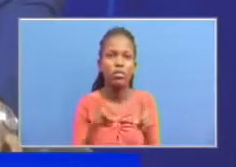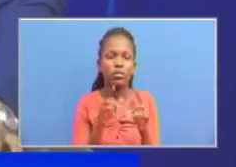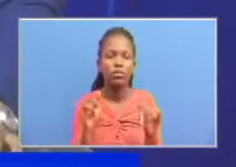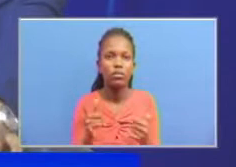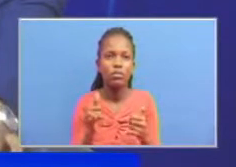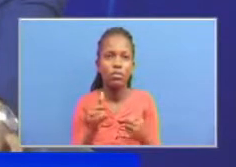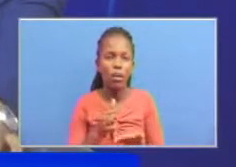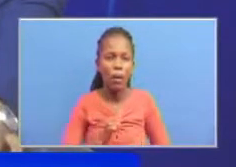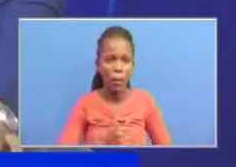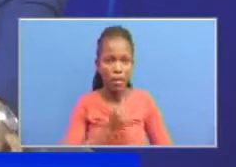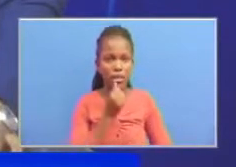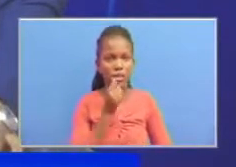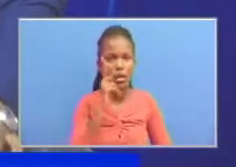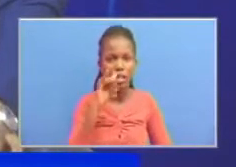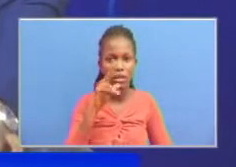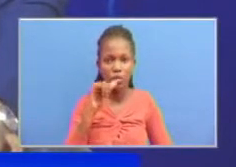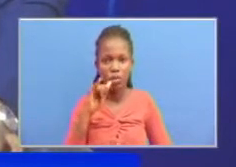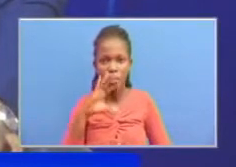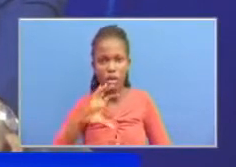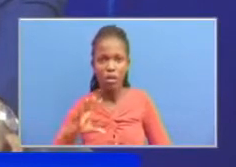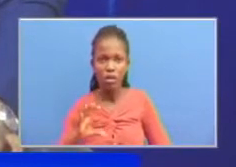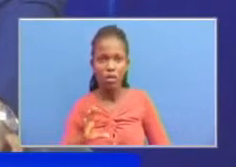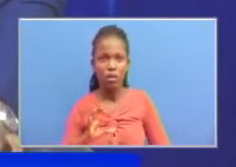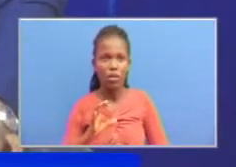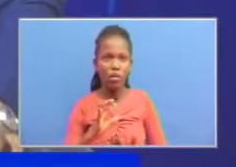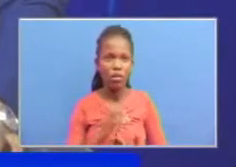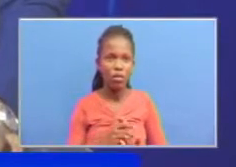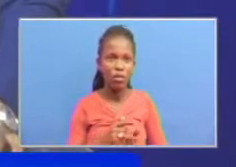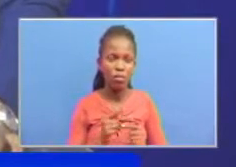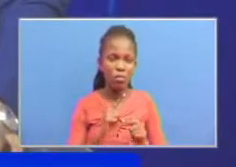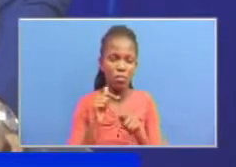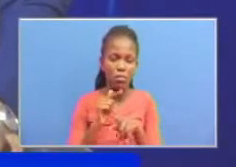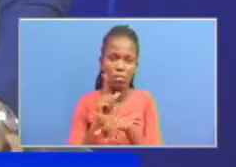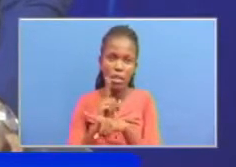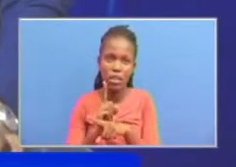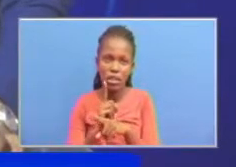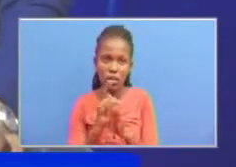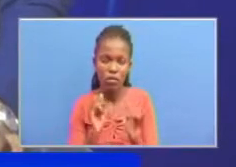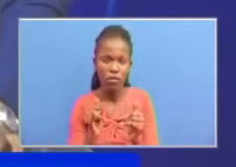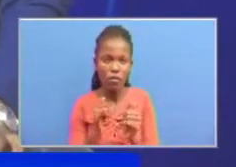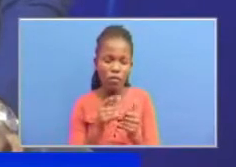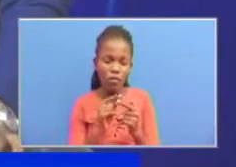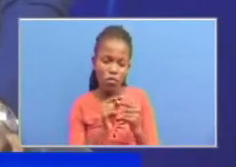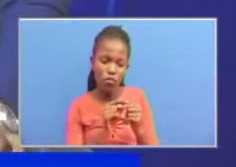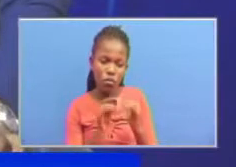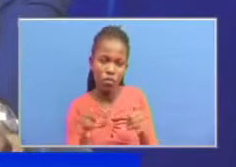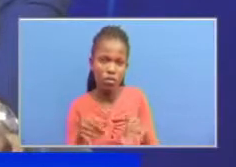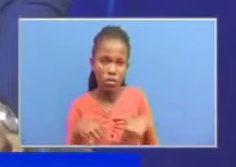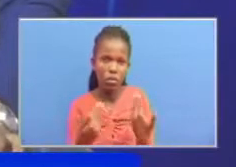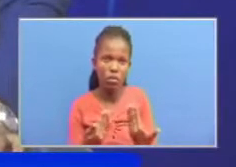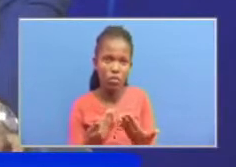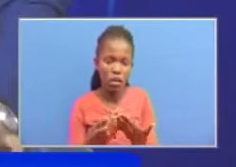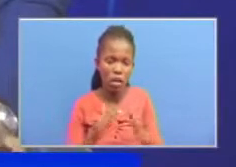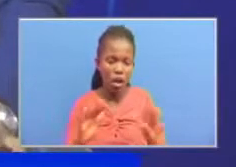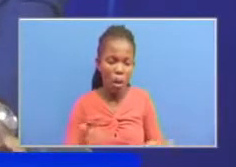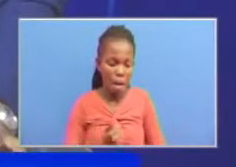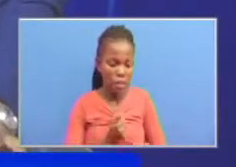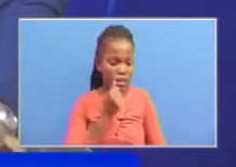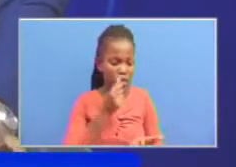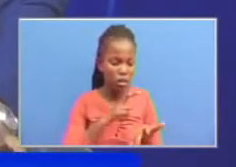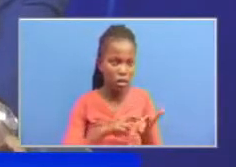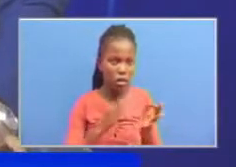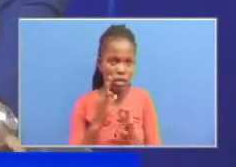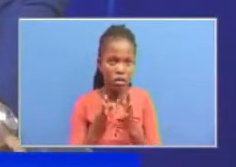wa budget ya Kitui County. Natika mbudho yutu kutha tiunenga Mauvoo wasu otondu budget ya vikia na kusoma. Na hindi wendo watu